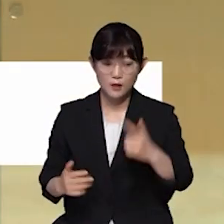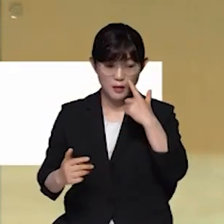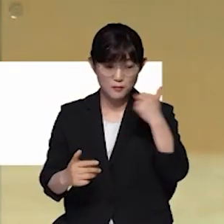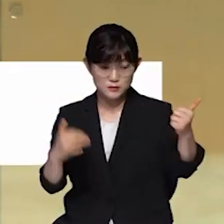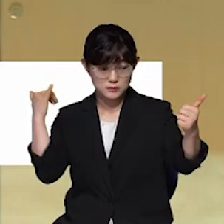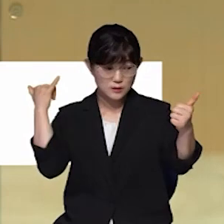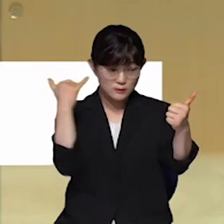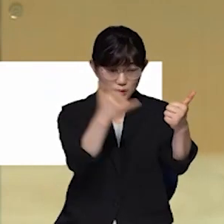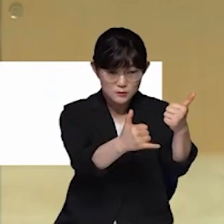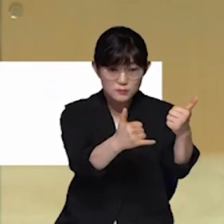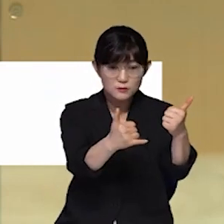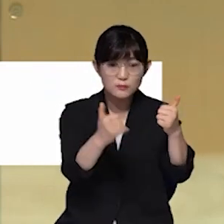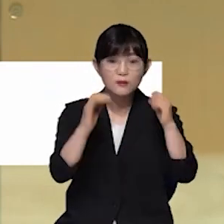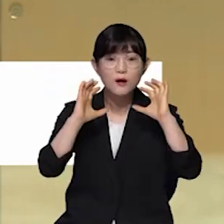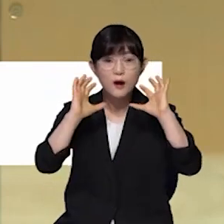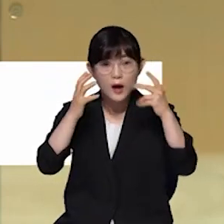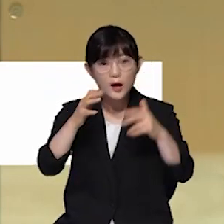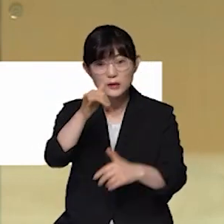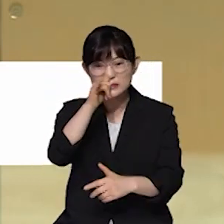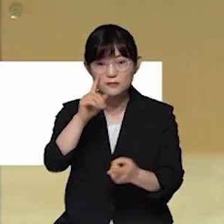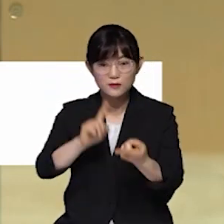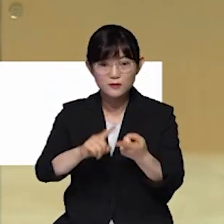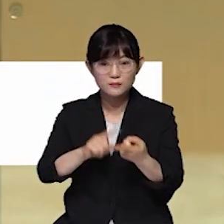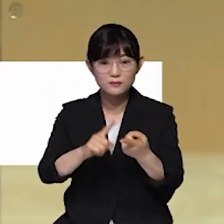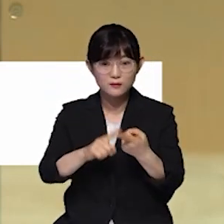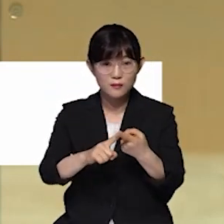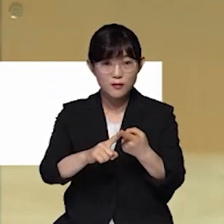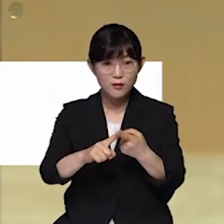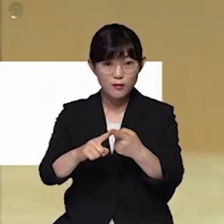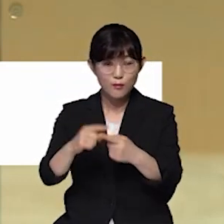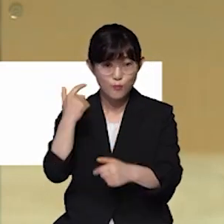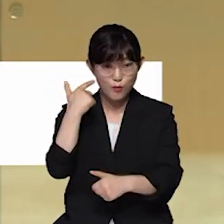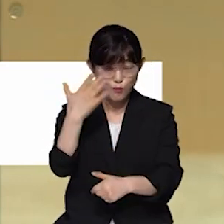알려달라고 물어봐서 그동안 아버지랑 연락을 좀 안 하고